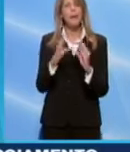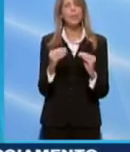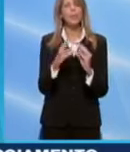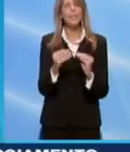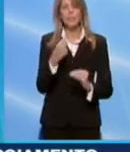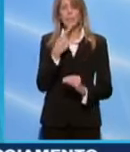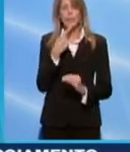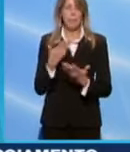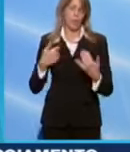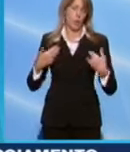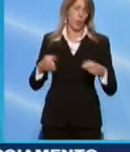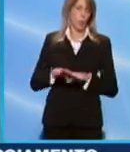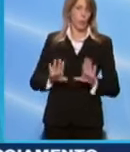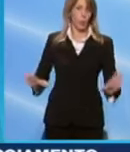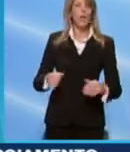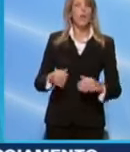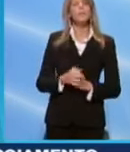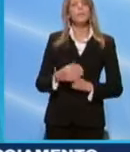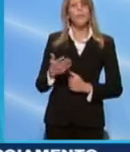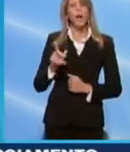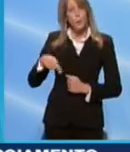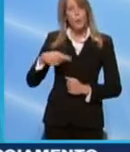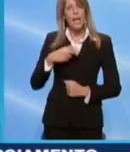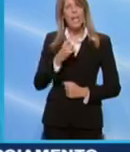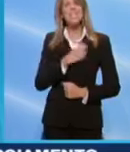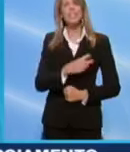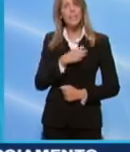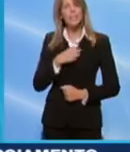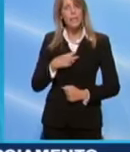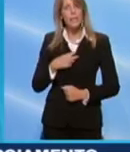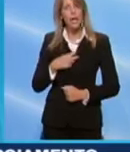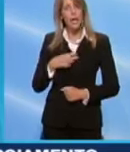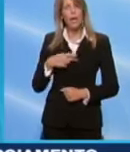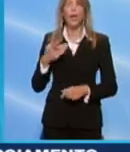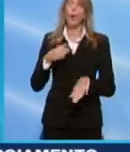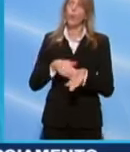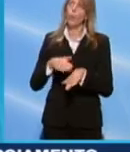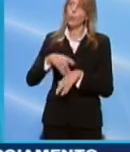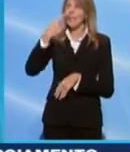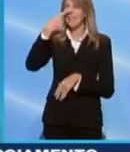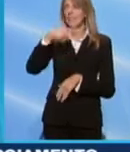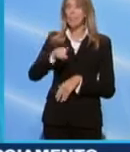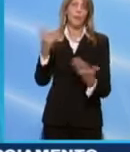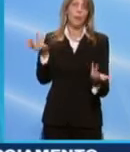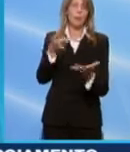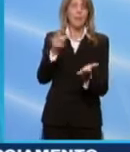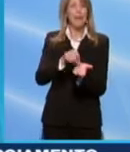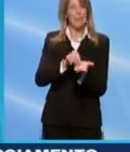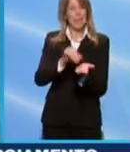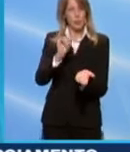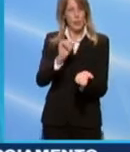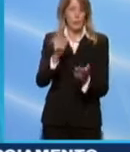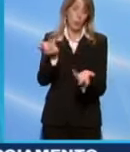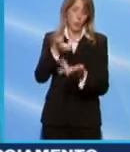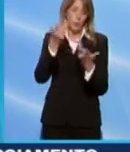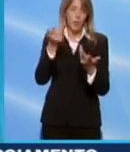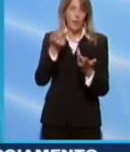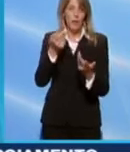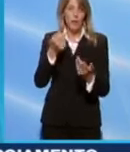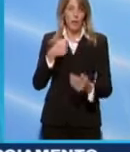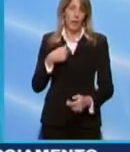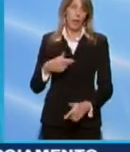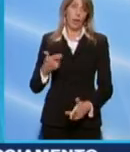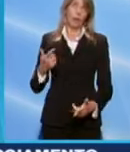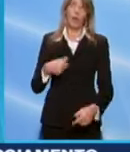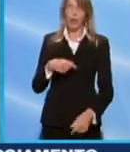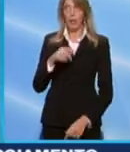Guardi, io ho concluso, Presidente. Anche in Svizzera usano una sorta di applicazioni Immuni e Dio solo sa quanto mi